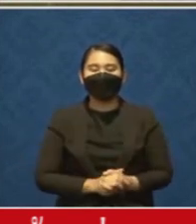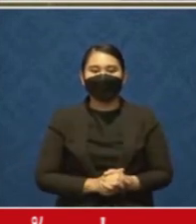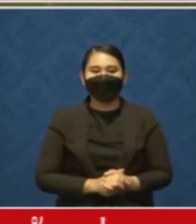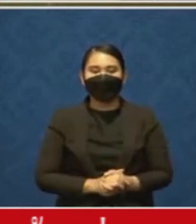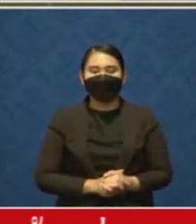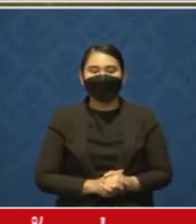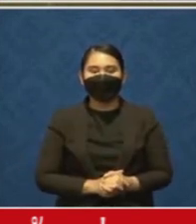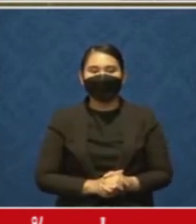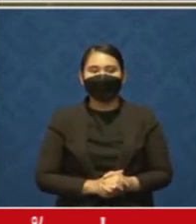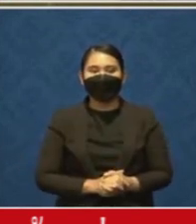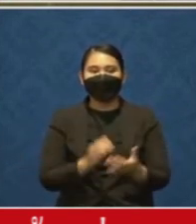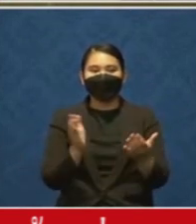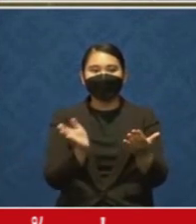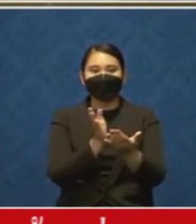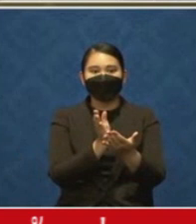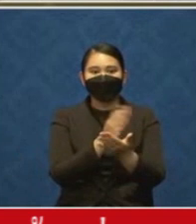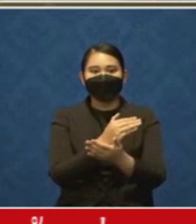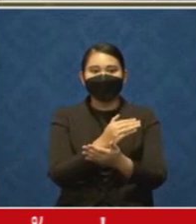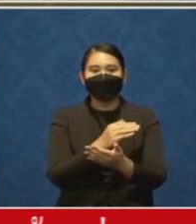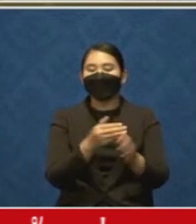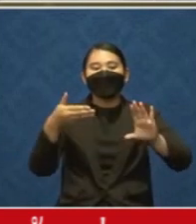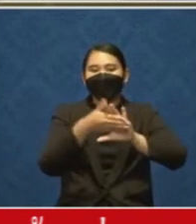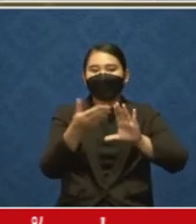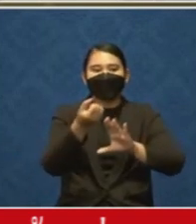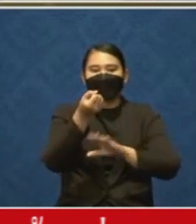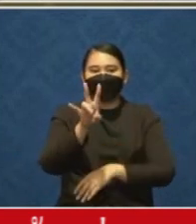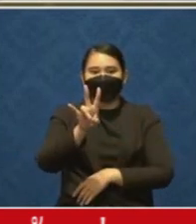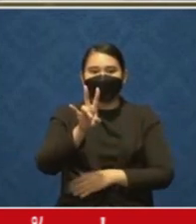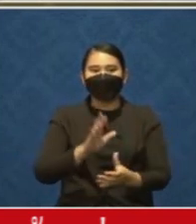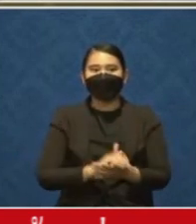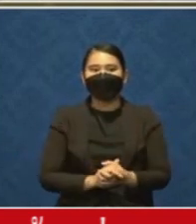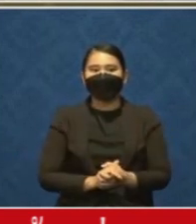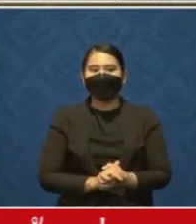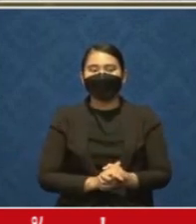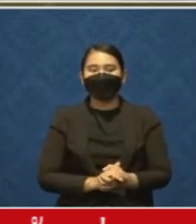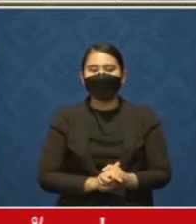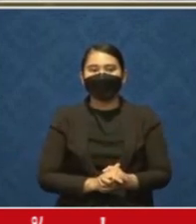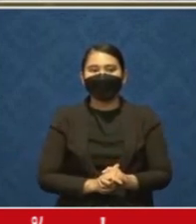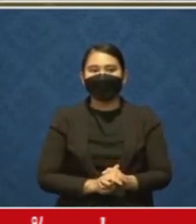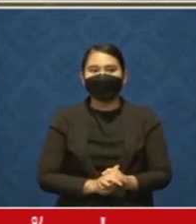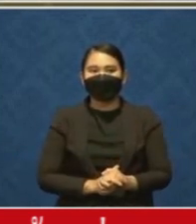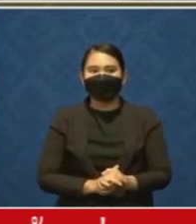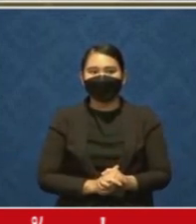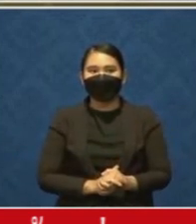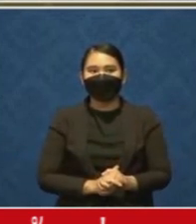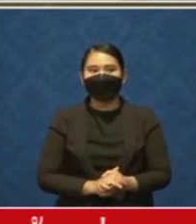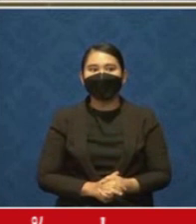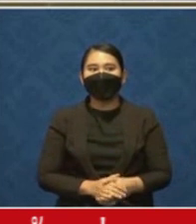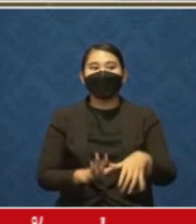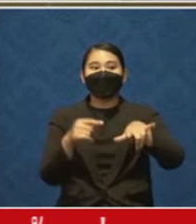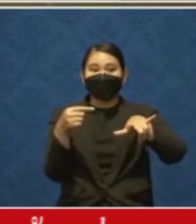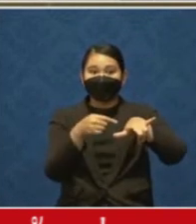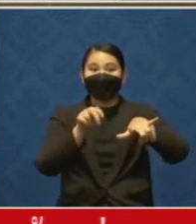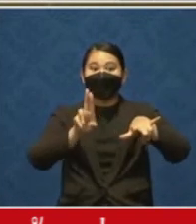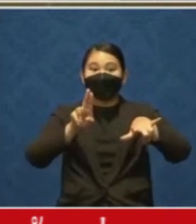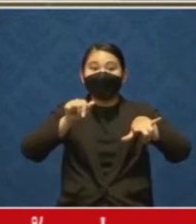นอกจากนี้ครับหน้า17ครับมาดูประสิทธิภาพของ UAV นะครับที่ช